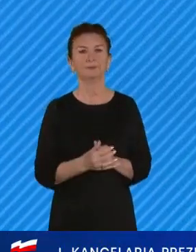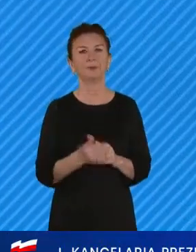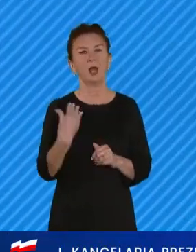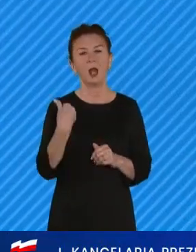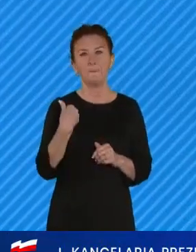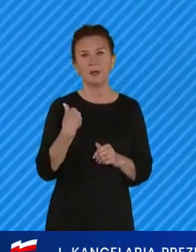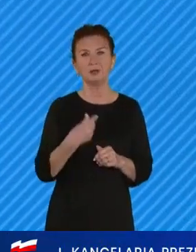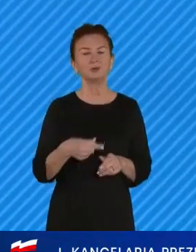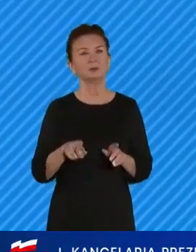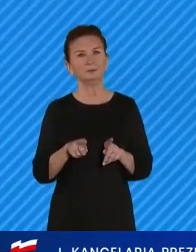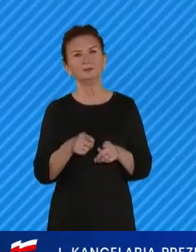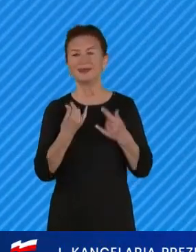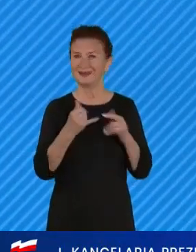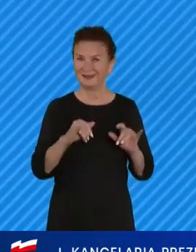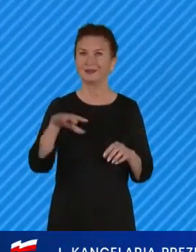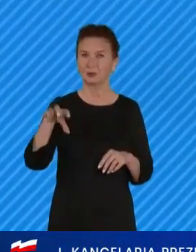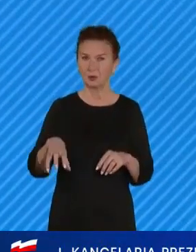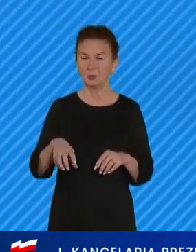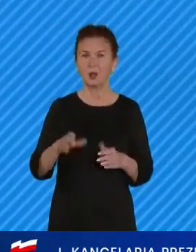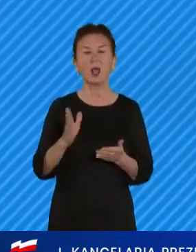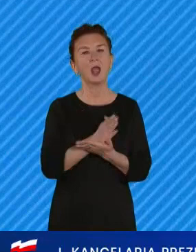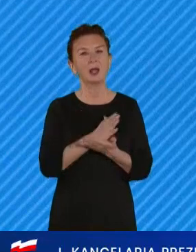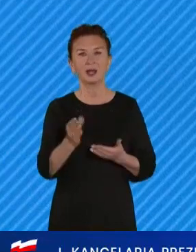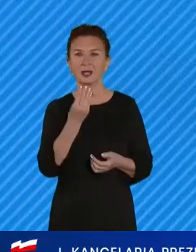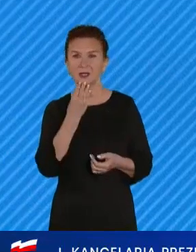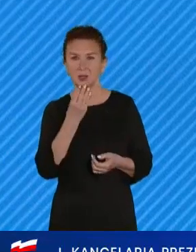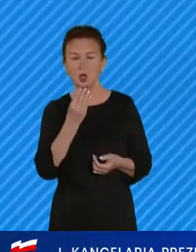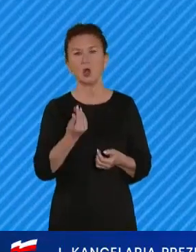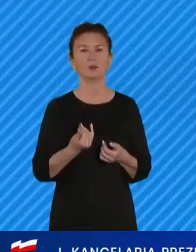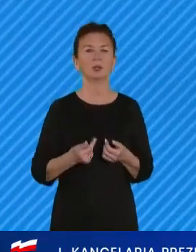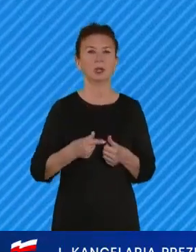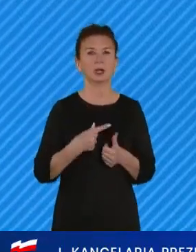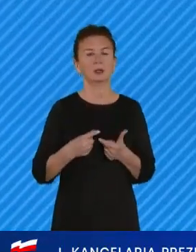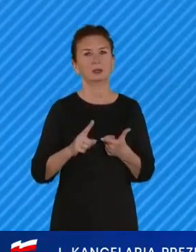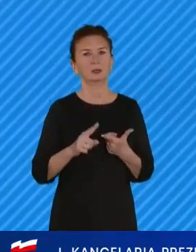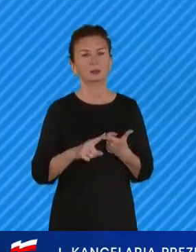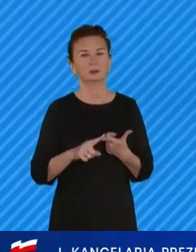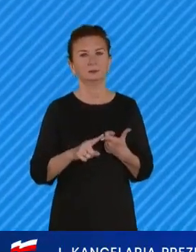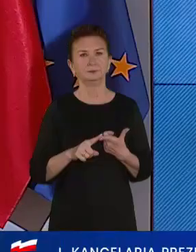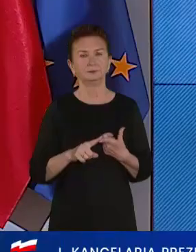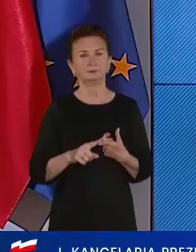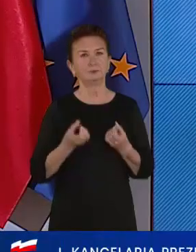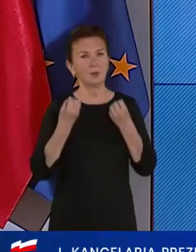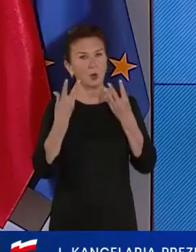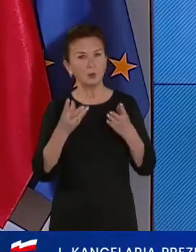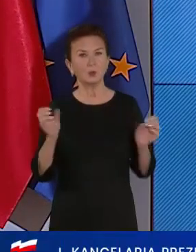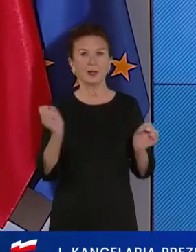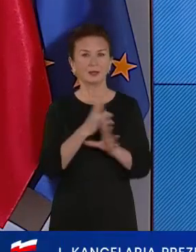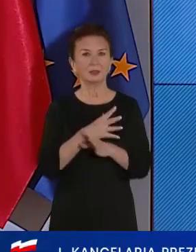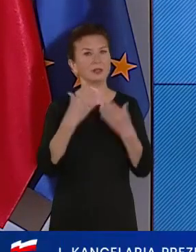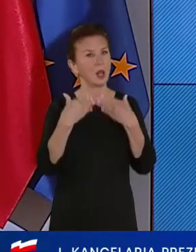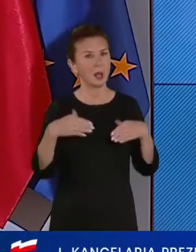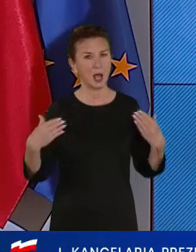Byliśmy nakłaniani też przez inne branże, przez gastronomię, przez branżę wydarzeń kulturalnych, kina,